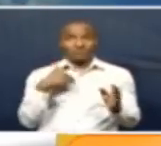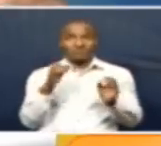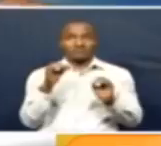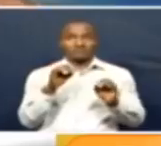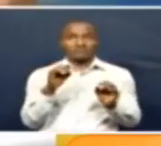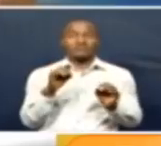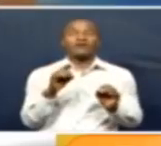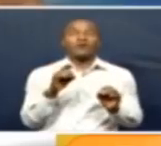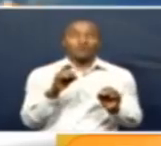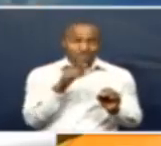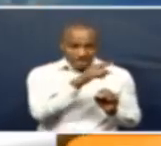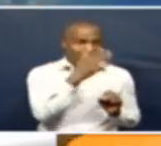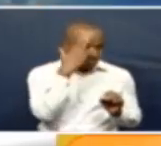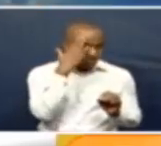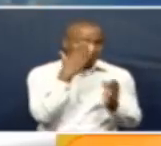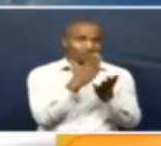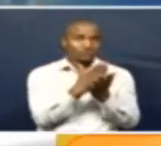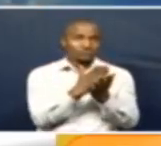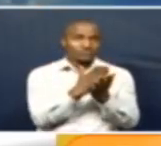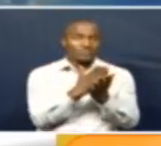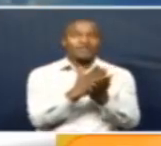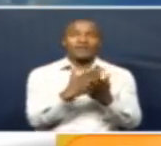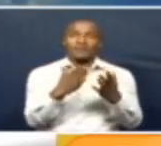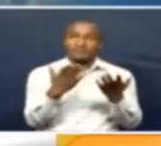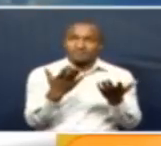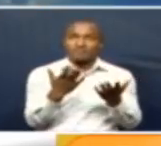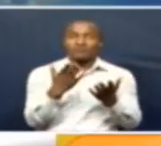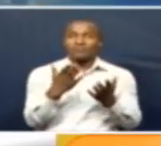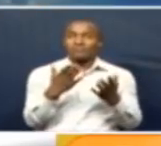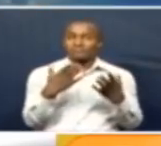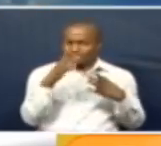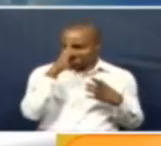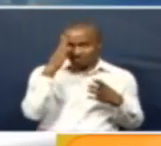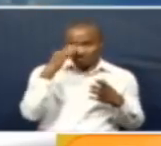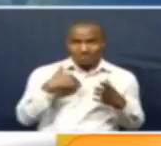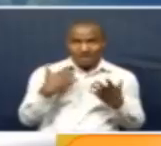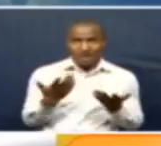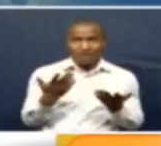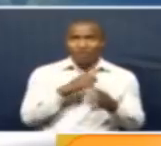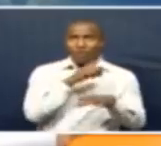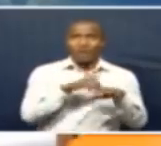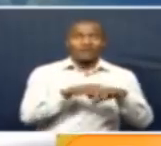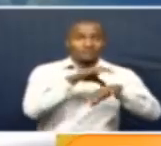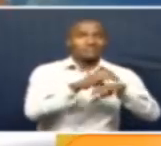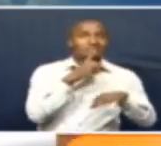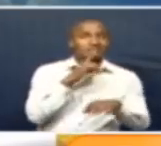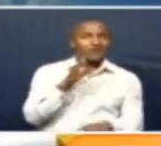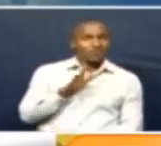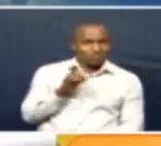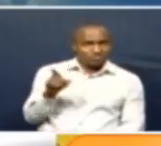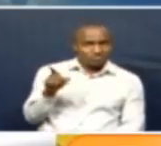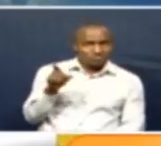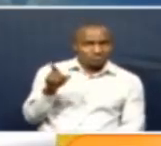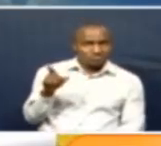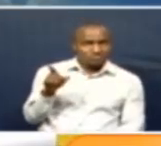Wale walikuwa wanajua mimi wale walikufanya polisi waninjue nikuwa wakishikwa wanasema kuna mwanamke wake anaitwa Rakwena